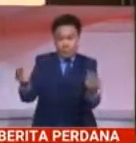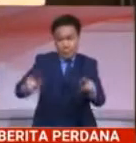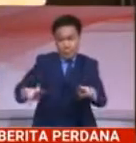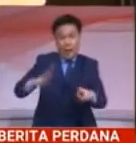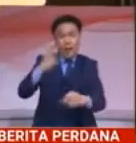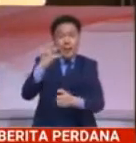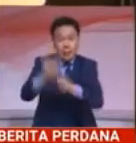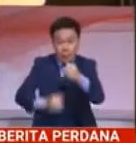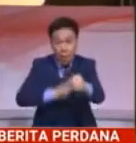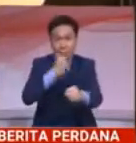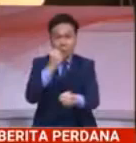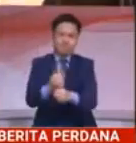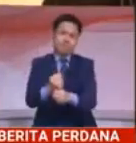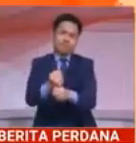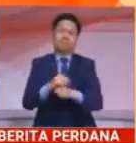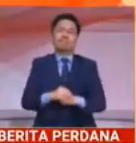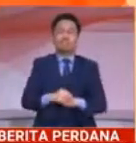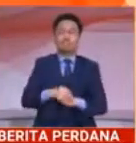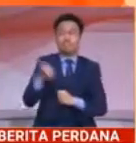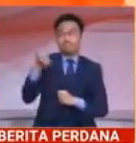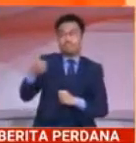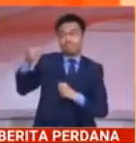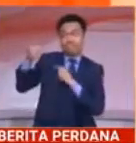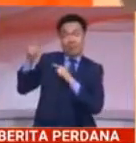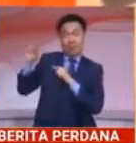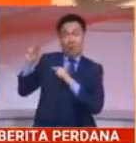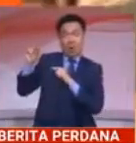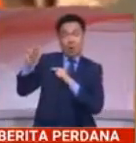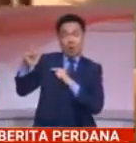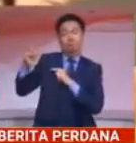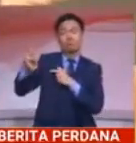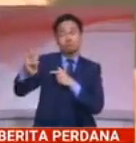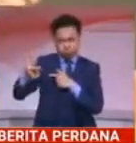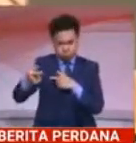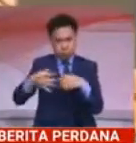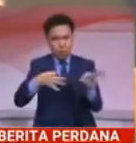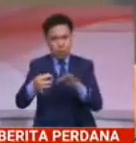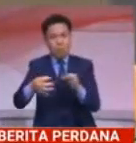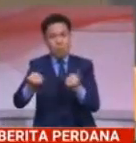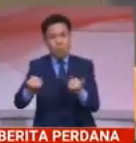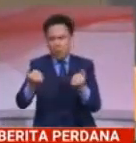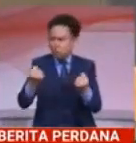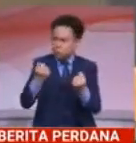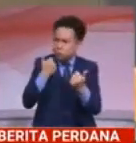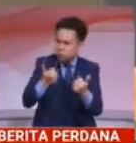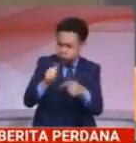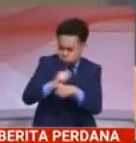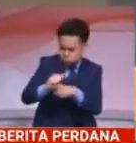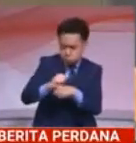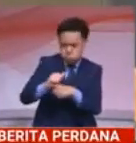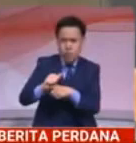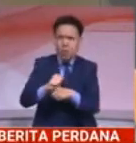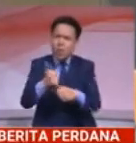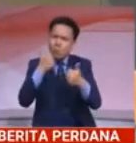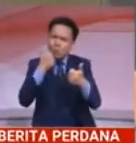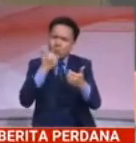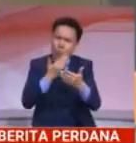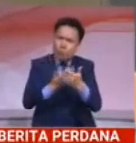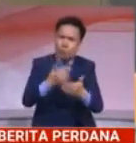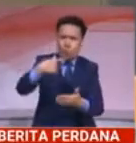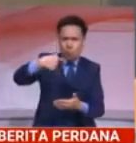setelah itu oke SBY optimis dalam tempo lima tahun digali semampu mereka lebih lambat pemain berkualiti seperti Lukman